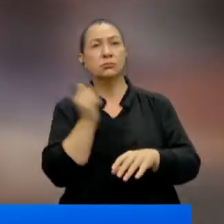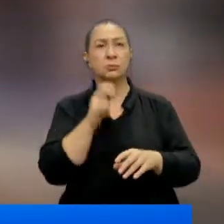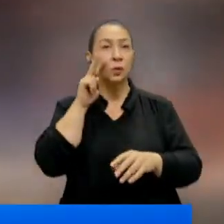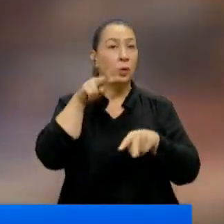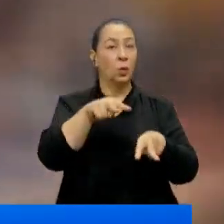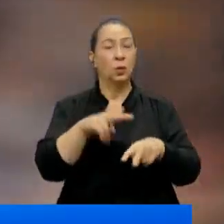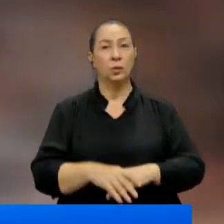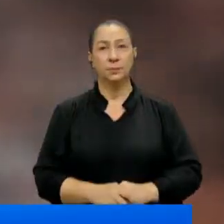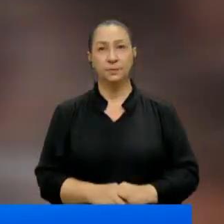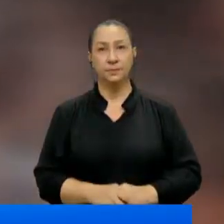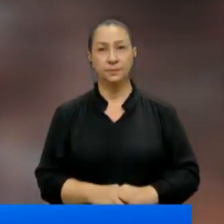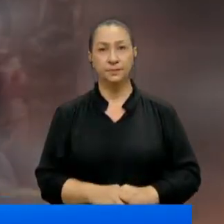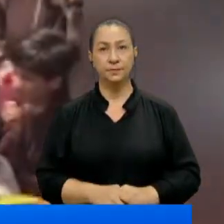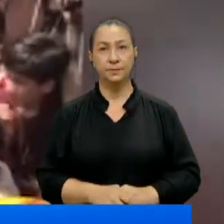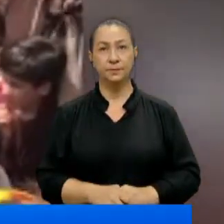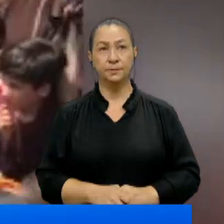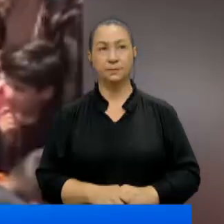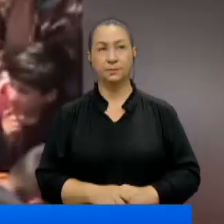görüldü.